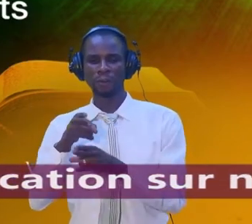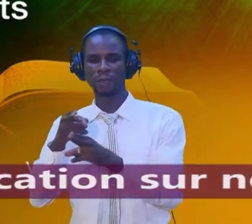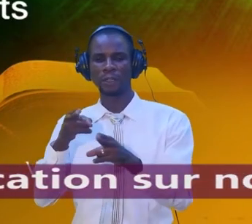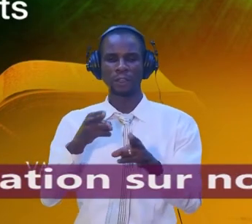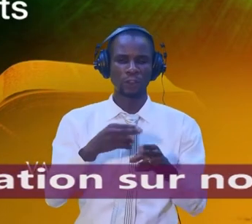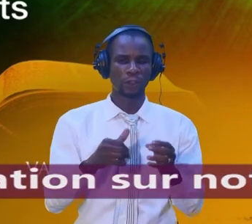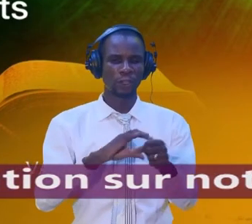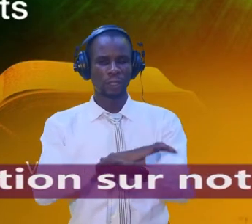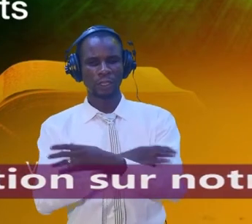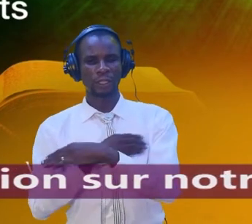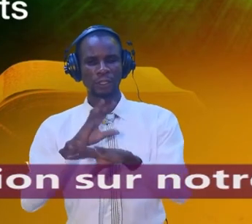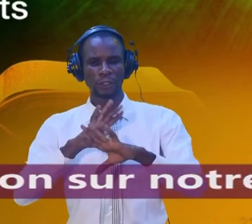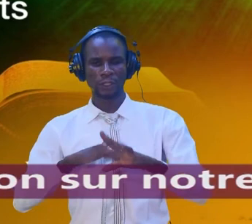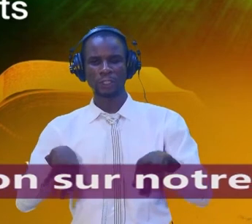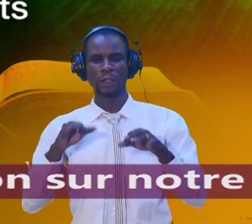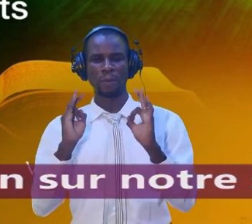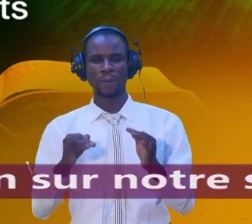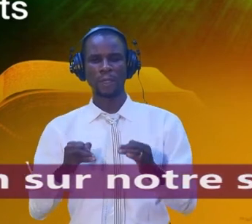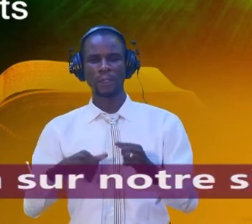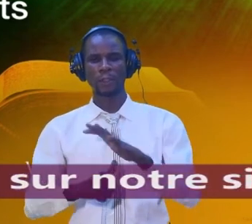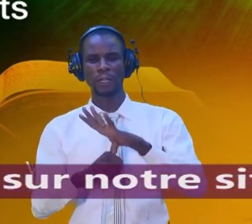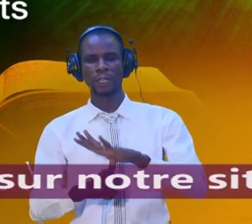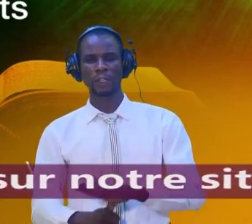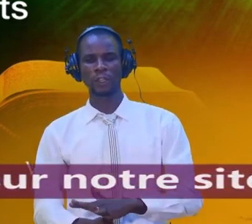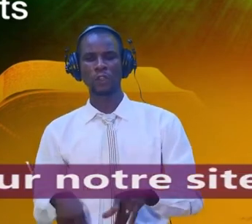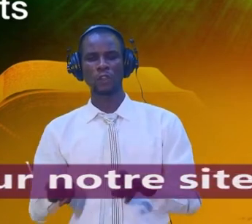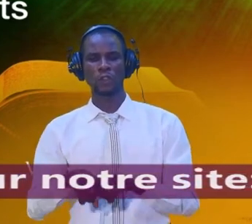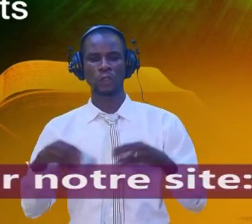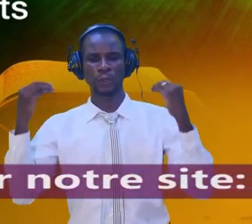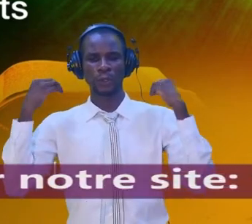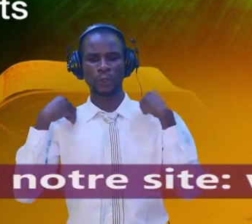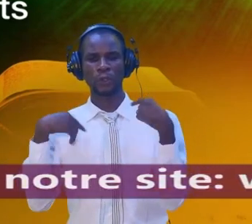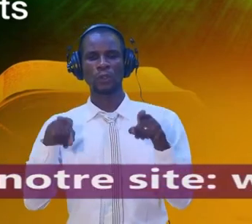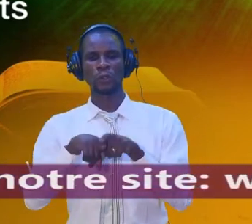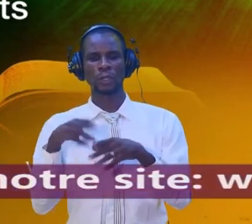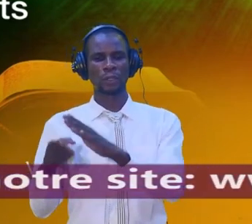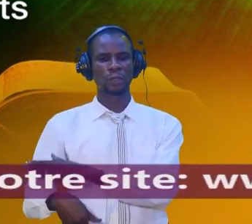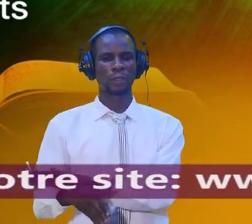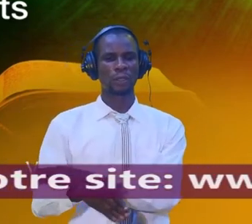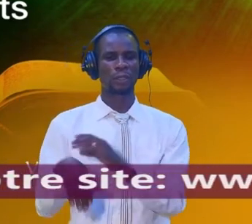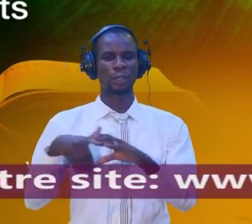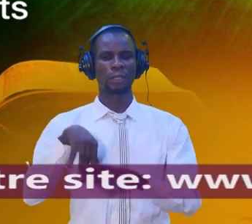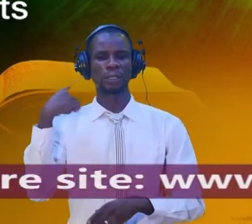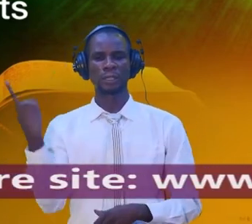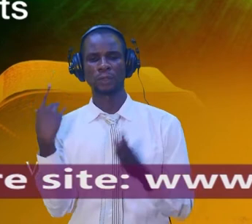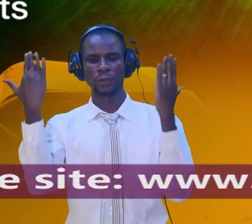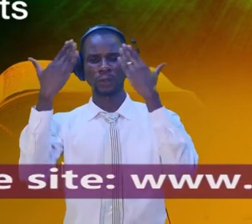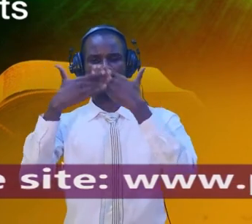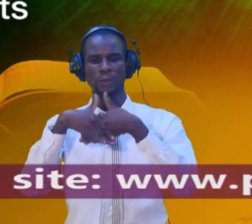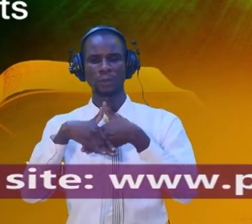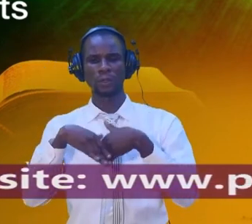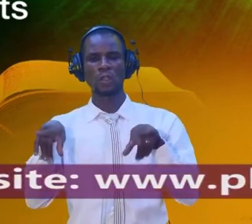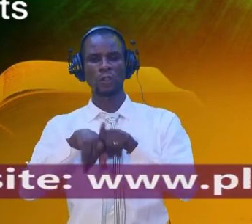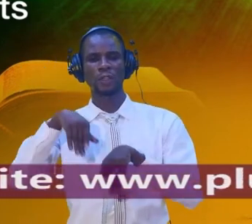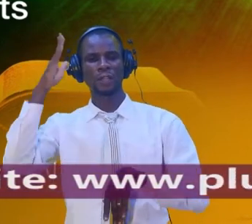Kwa maana kushindana kwetu sisi si juu ya damu na nyama bali ni juu ya ufalme na